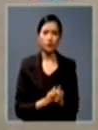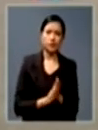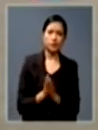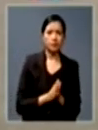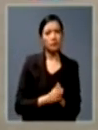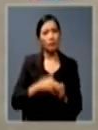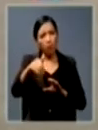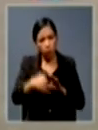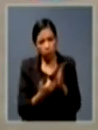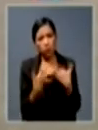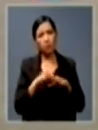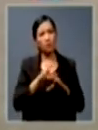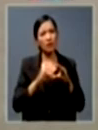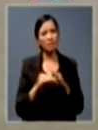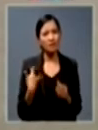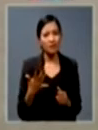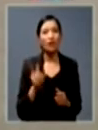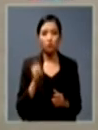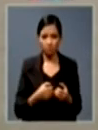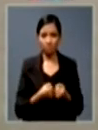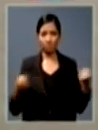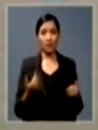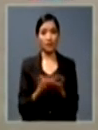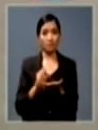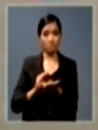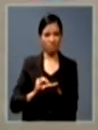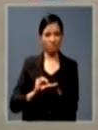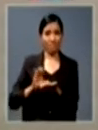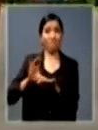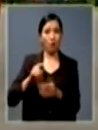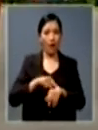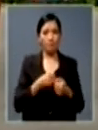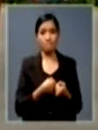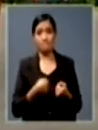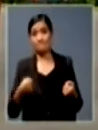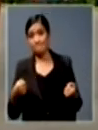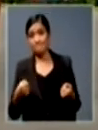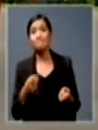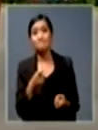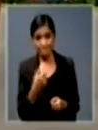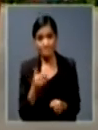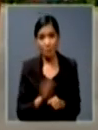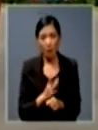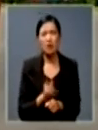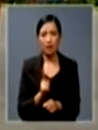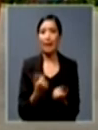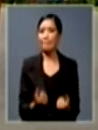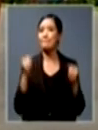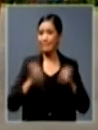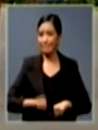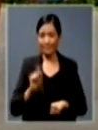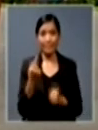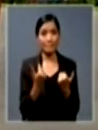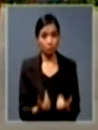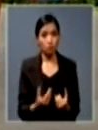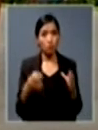ให้เขาได้มาเข้าโครงการเพราะฉะนั้นต้องมีการขยายทั้งวงเงินสินเชื่อแล้วก็ระยะเวลาด้วย บางทีมันไม่พอใช่ไหมครับอันใหม่มติครม.วันนี้เลยนะ